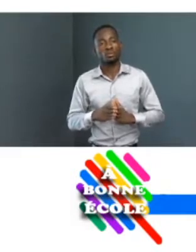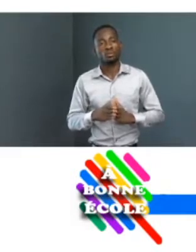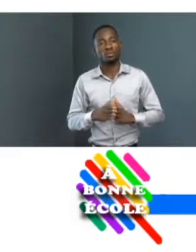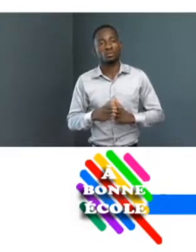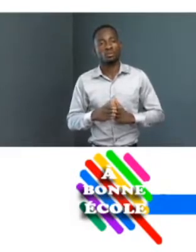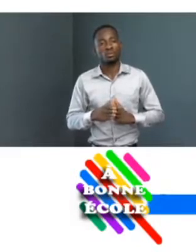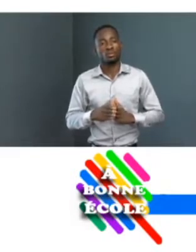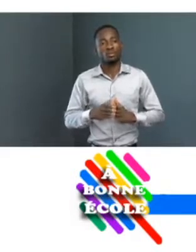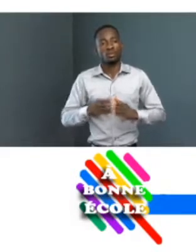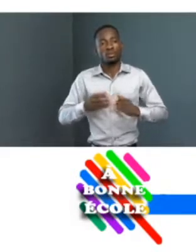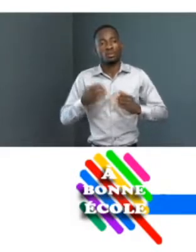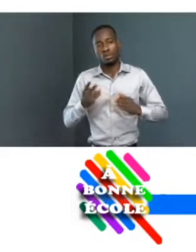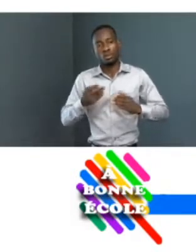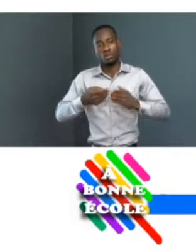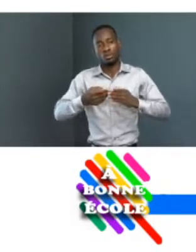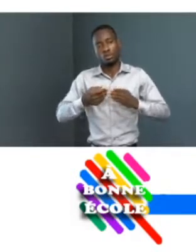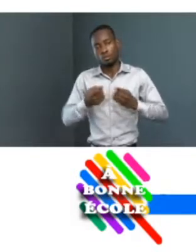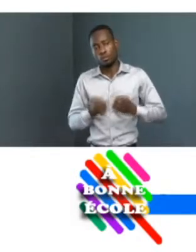Voilà, nous venons